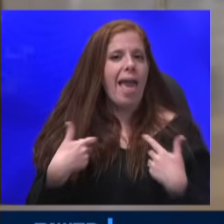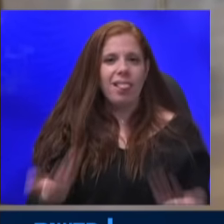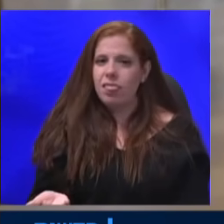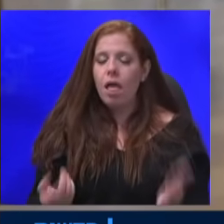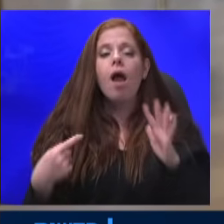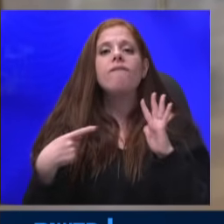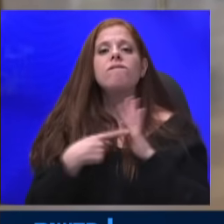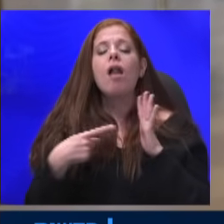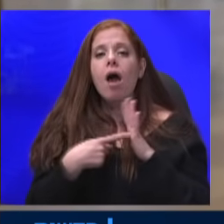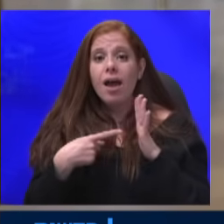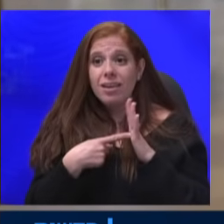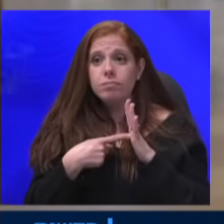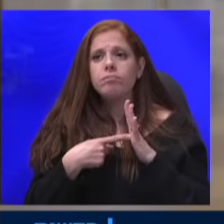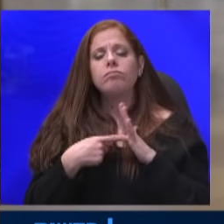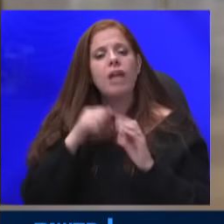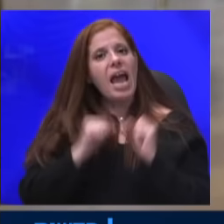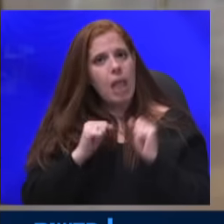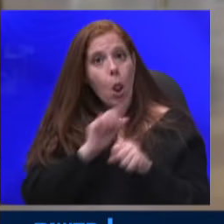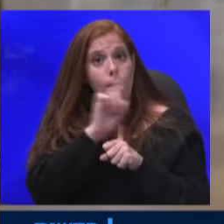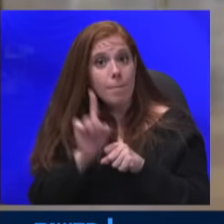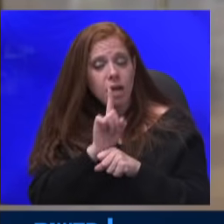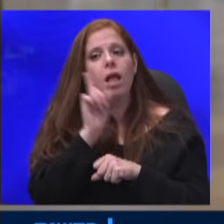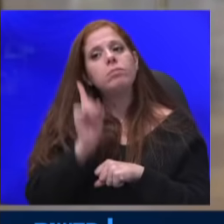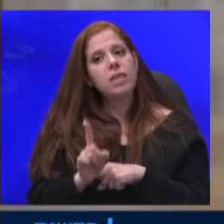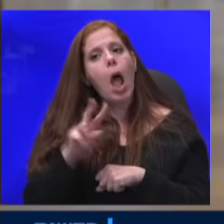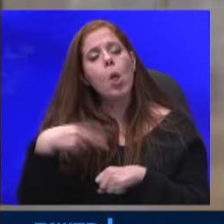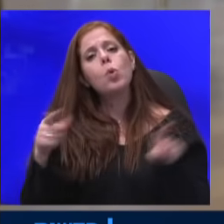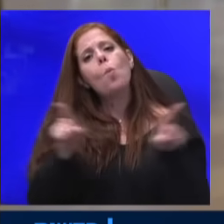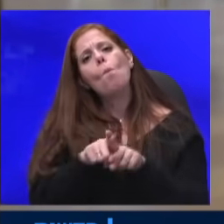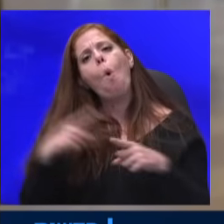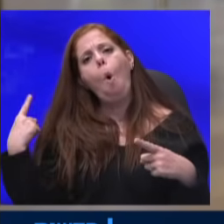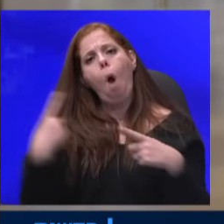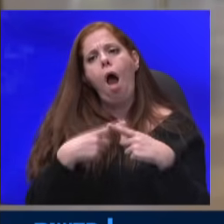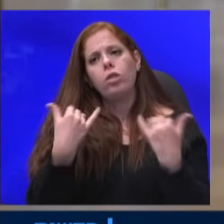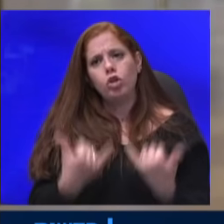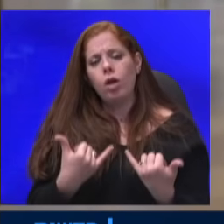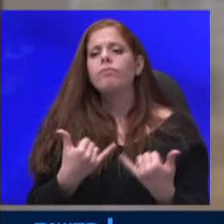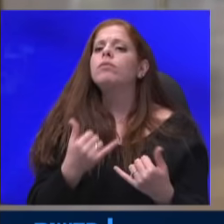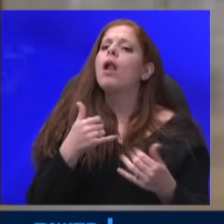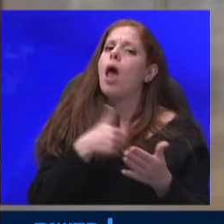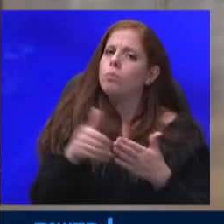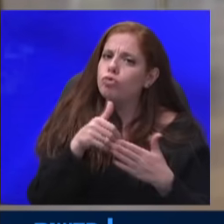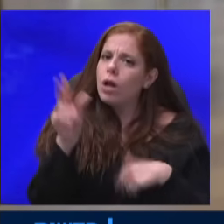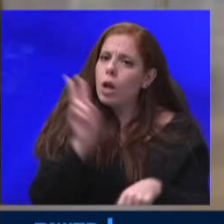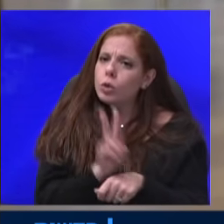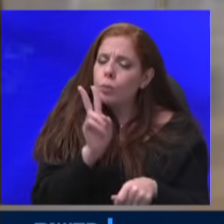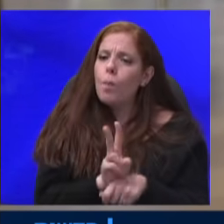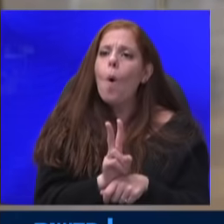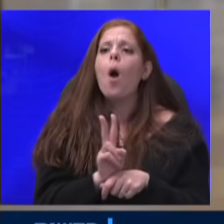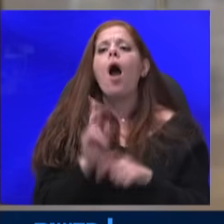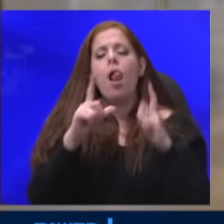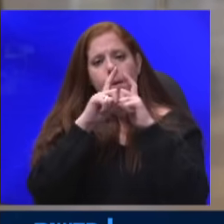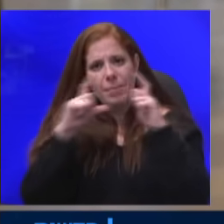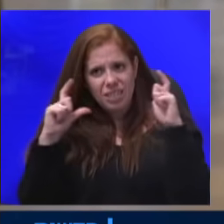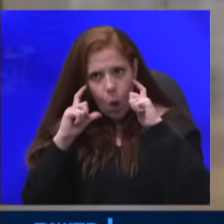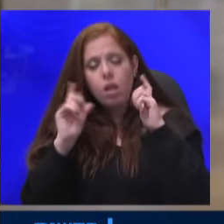ולכן ההתנהלות בינתיים לפחות צריכה להיות כפי שהיא הייתה עד עכשיו, כלומר להמשיך לשמור גם על שימוש